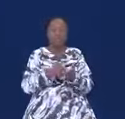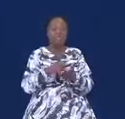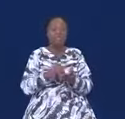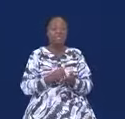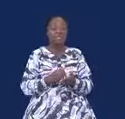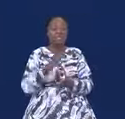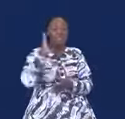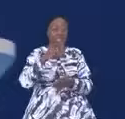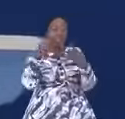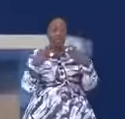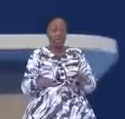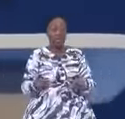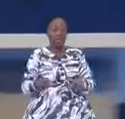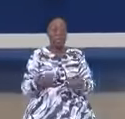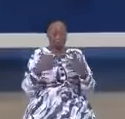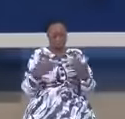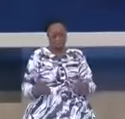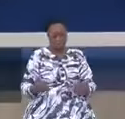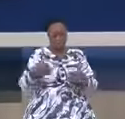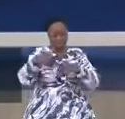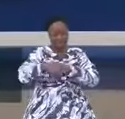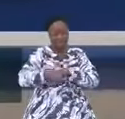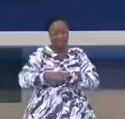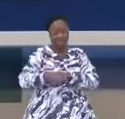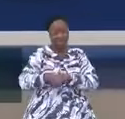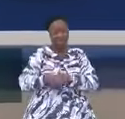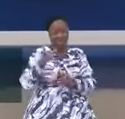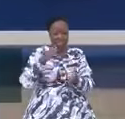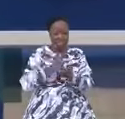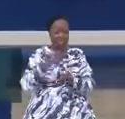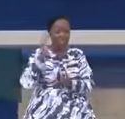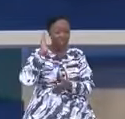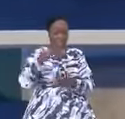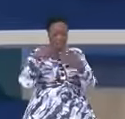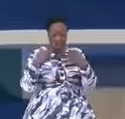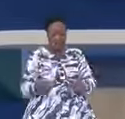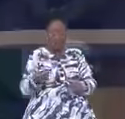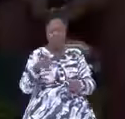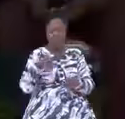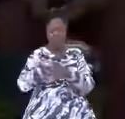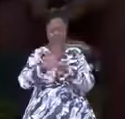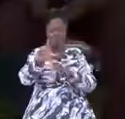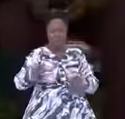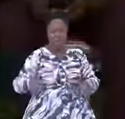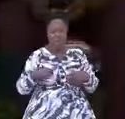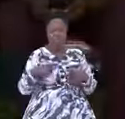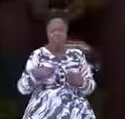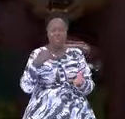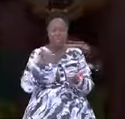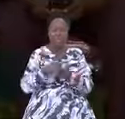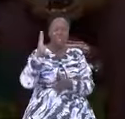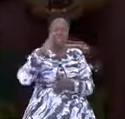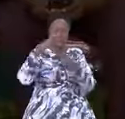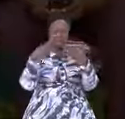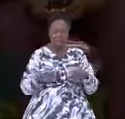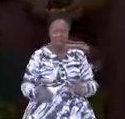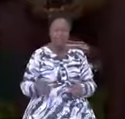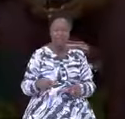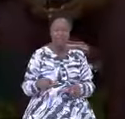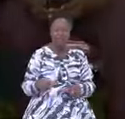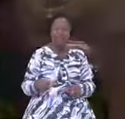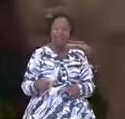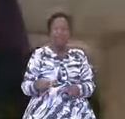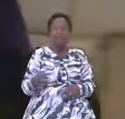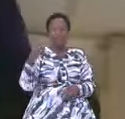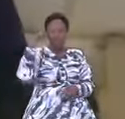cela va s'accomplit dans ta vie cela va s'accomplir pour chacun de nous